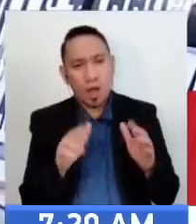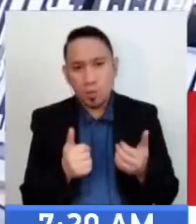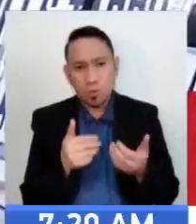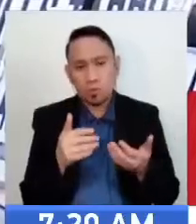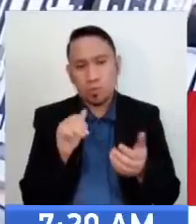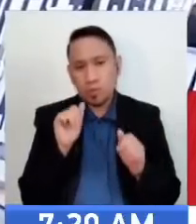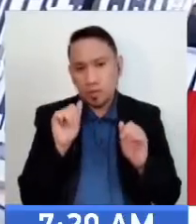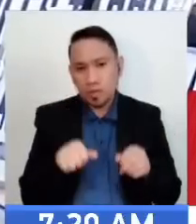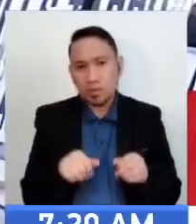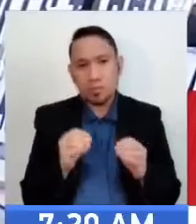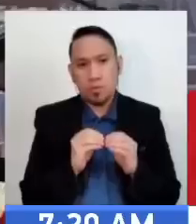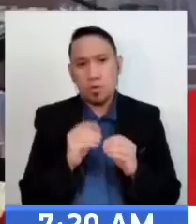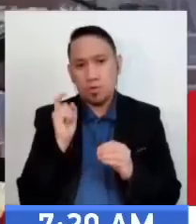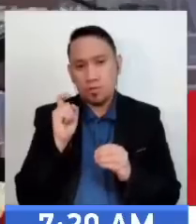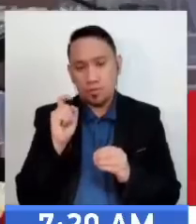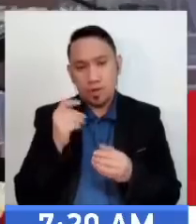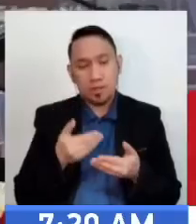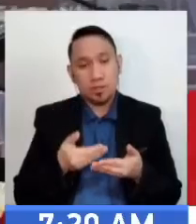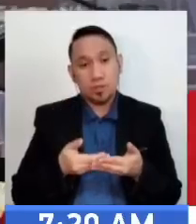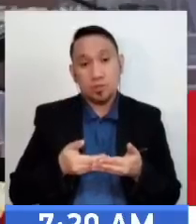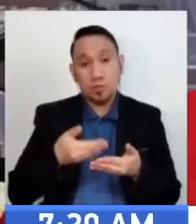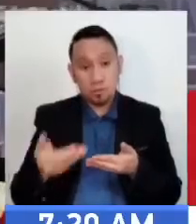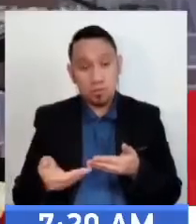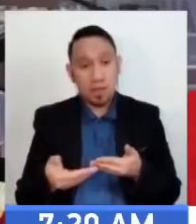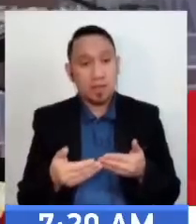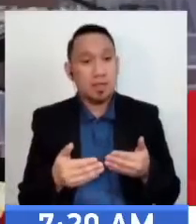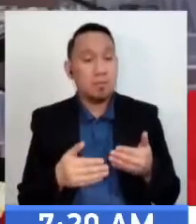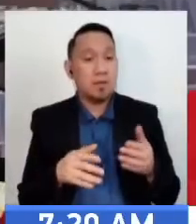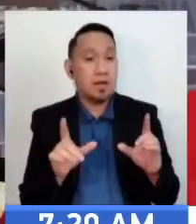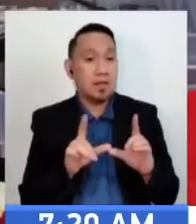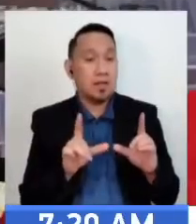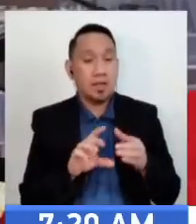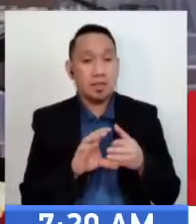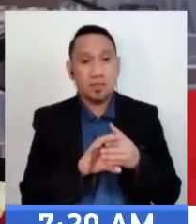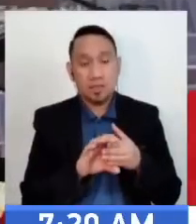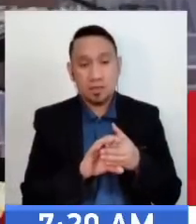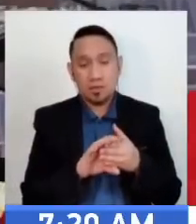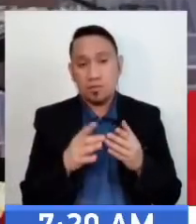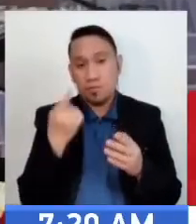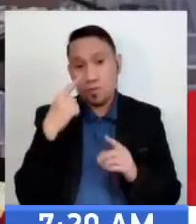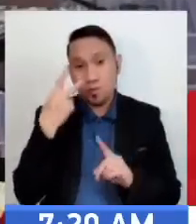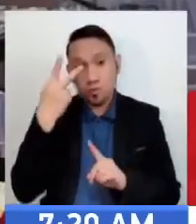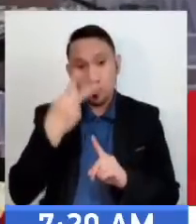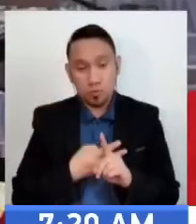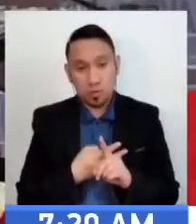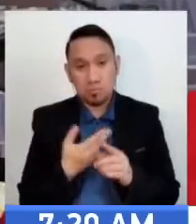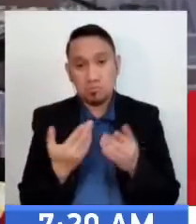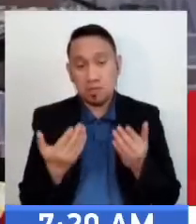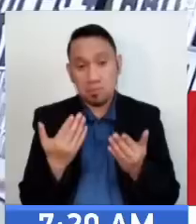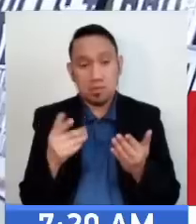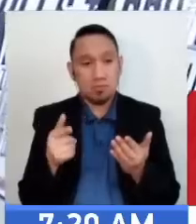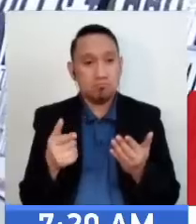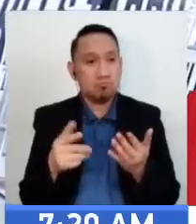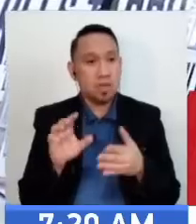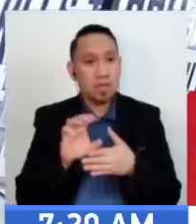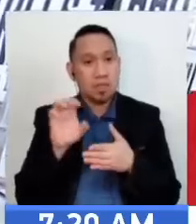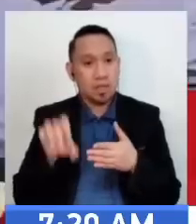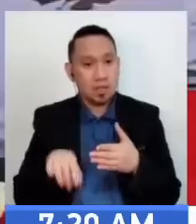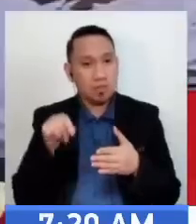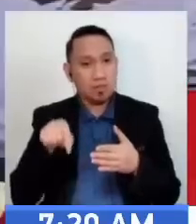license cards within 2 months. So kung 2 months, just to be generous, you predict that by the end of the year, magno-normalize na kayo? Yes,